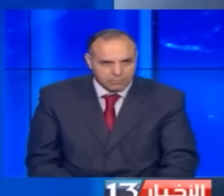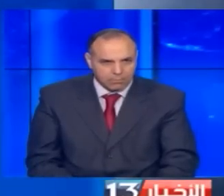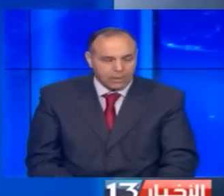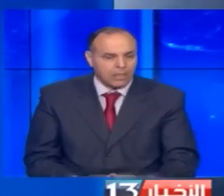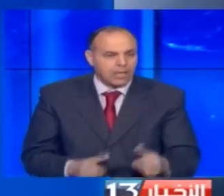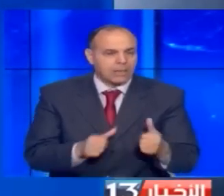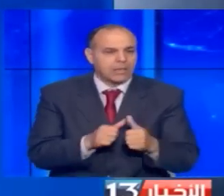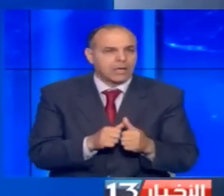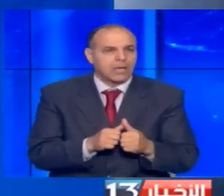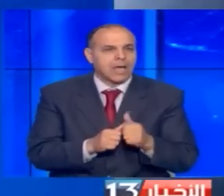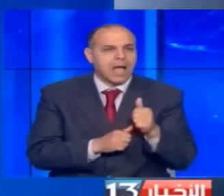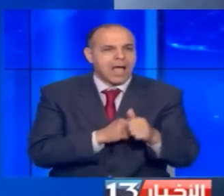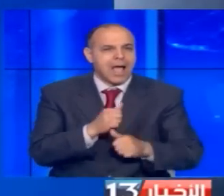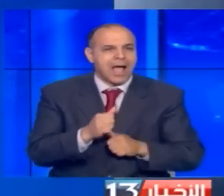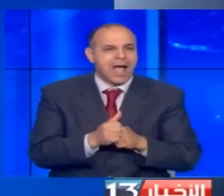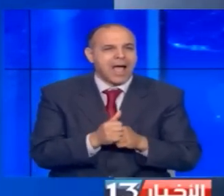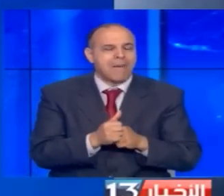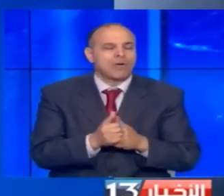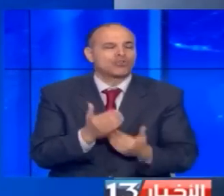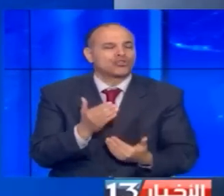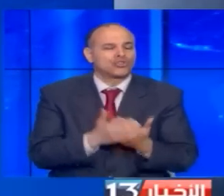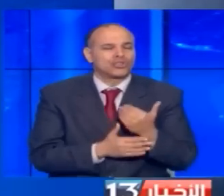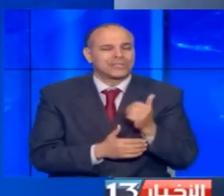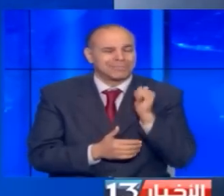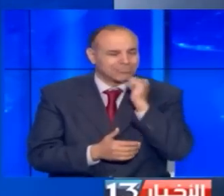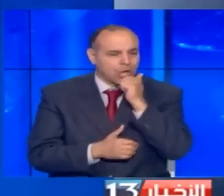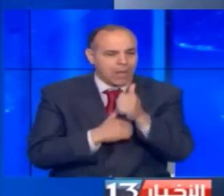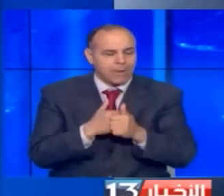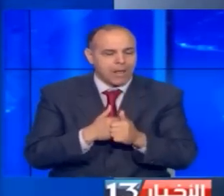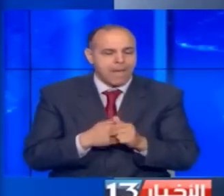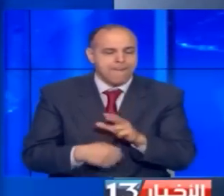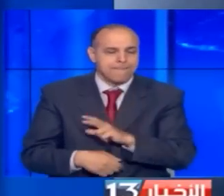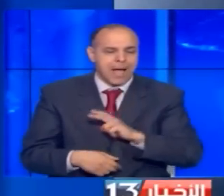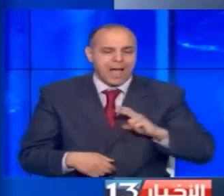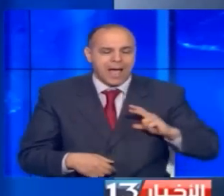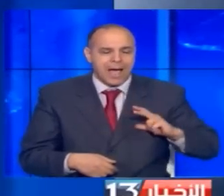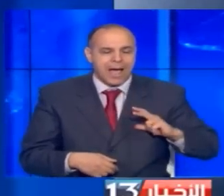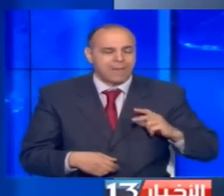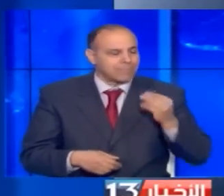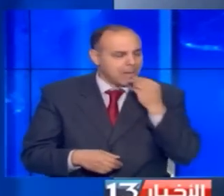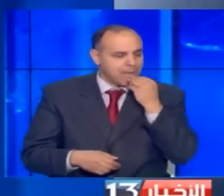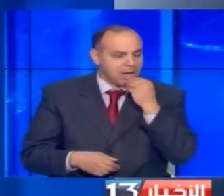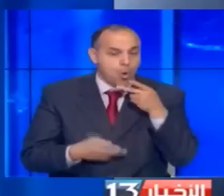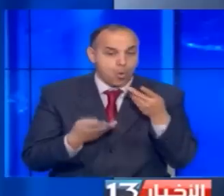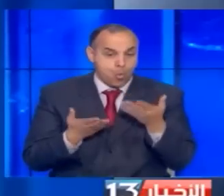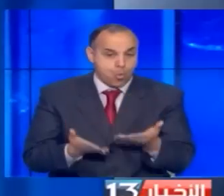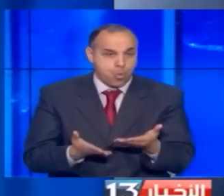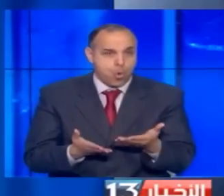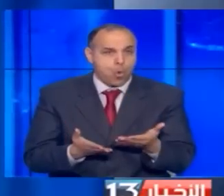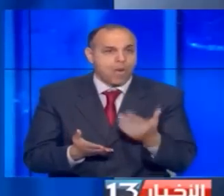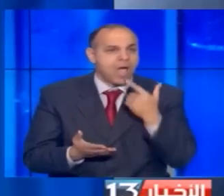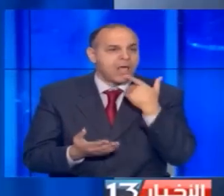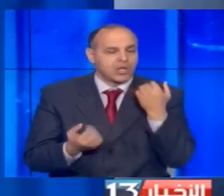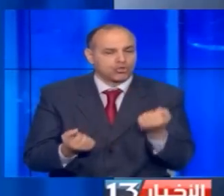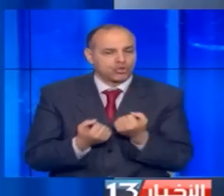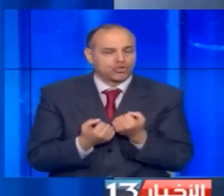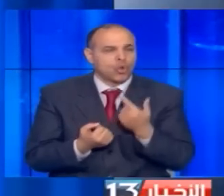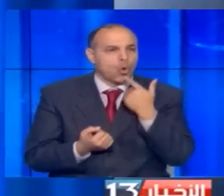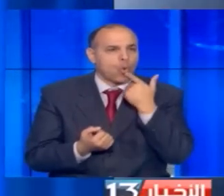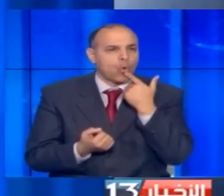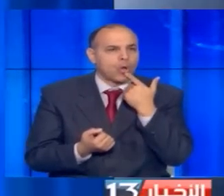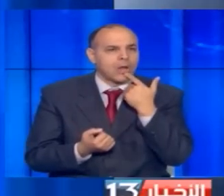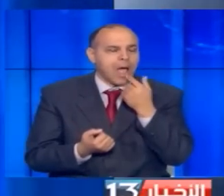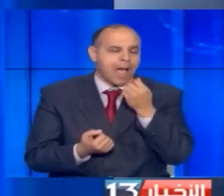بمناسبة حلول السنة الإدارية الجديدة تشهد المحلات ذات الصبغة الغذائية وخاصة التي تنشط في مجال